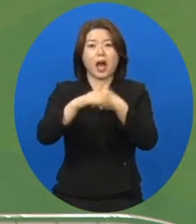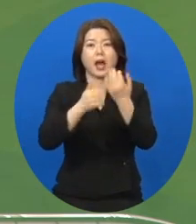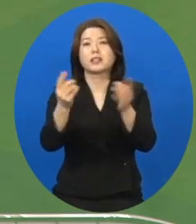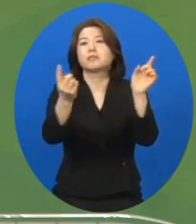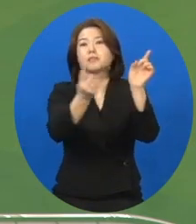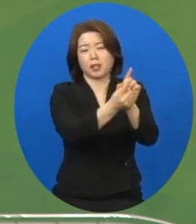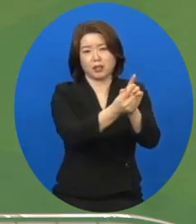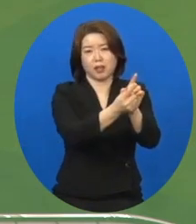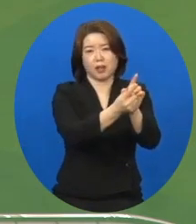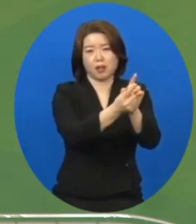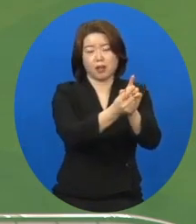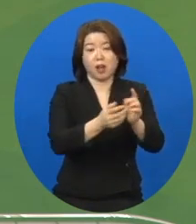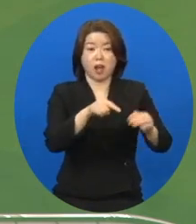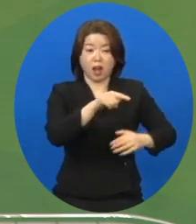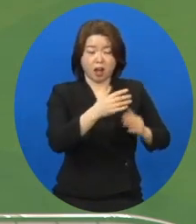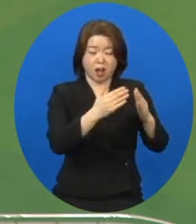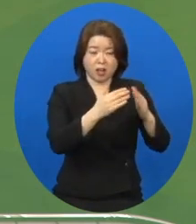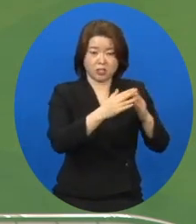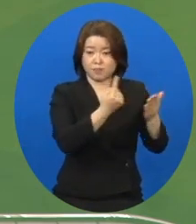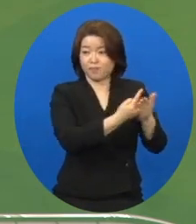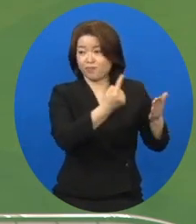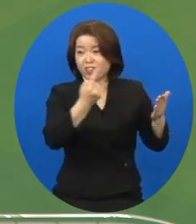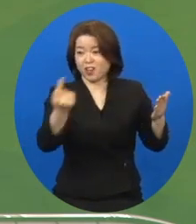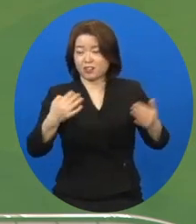떠나서 내가 너에게 지시할 땅,